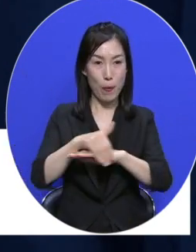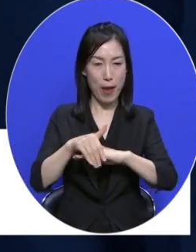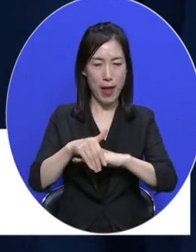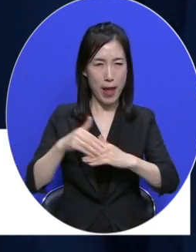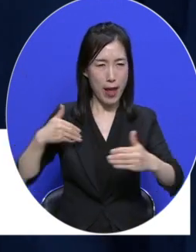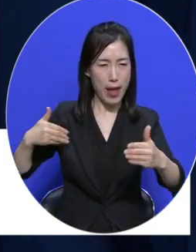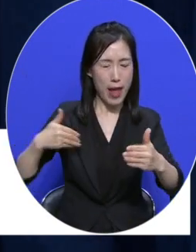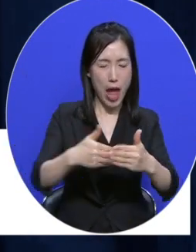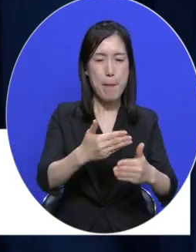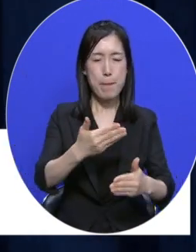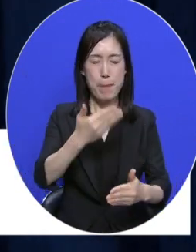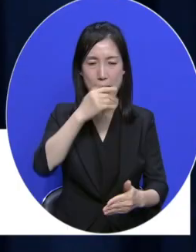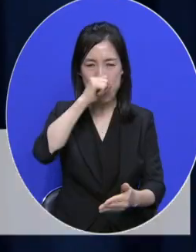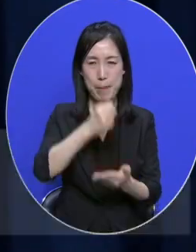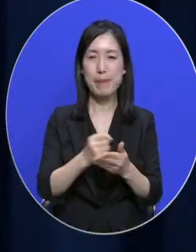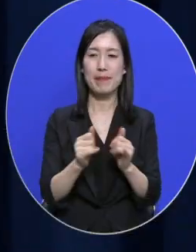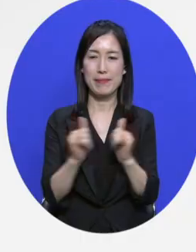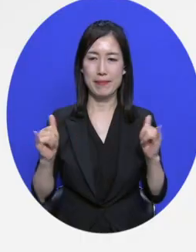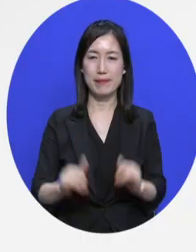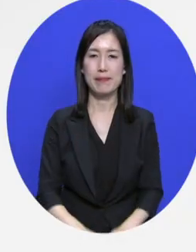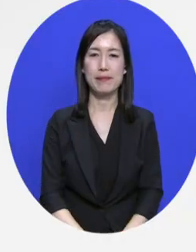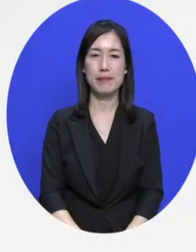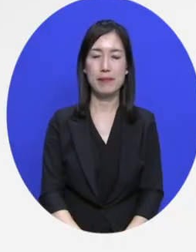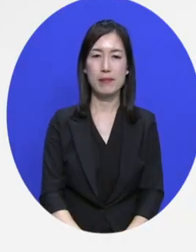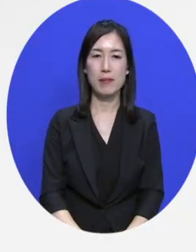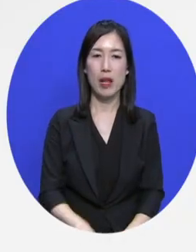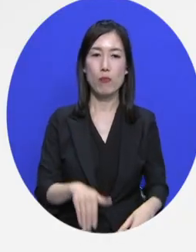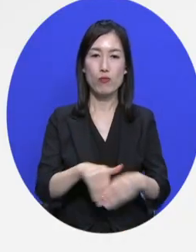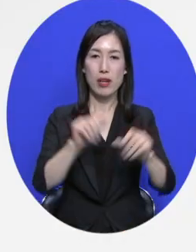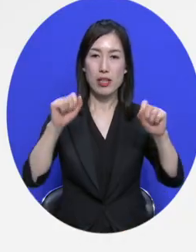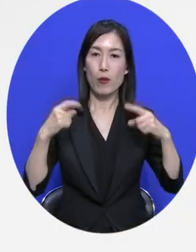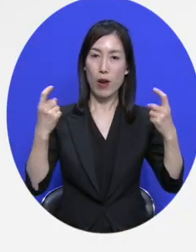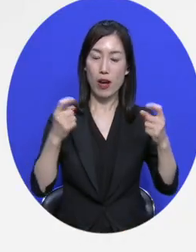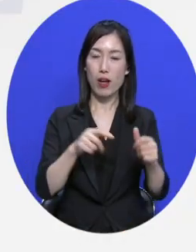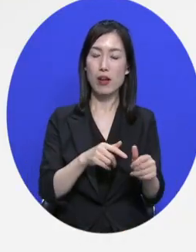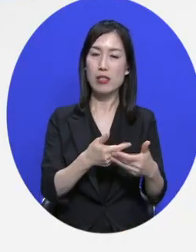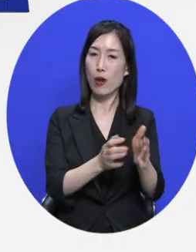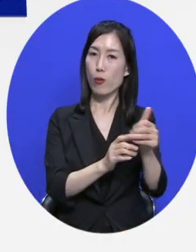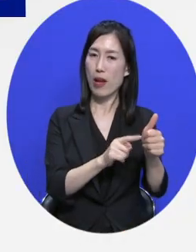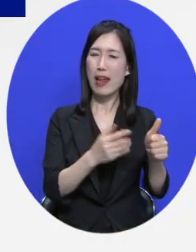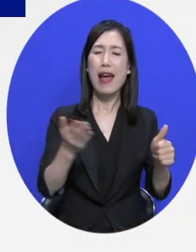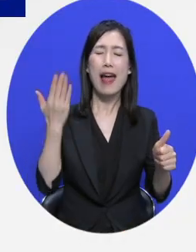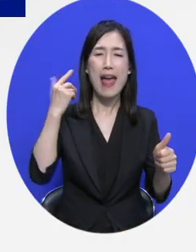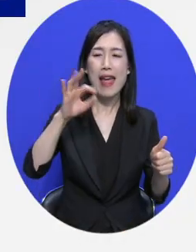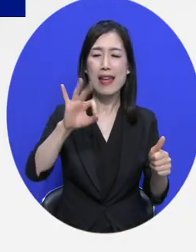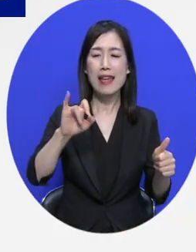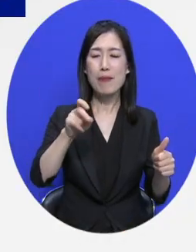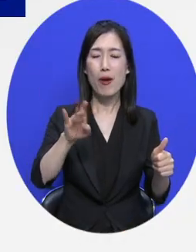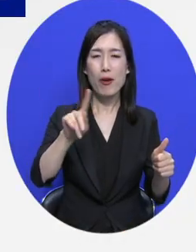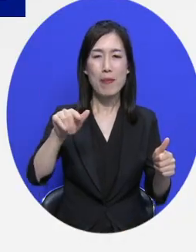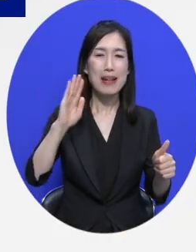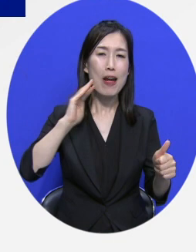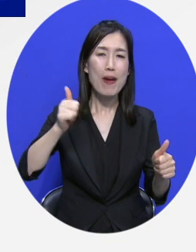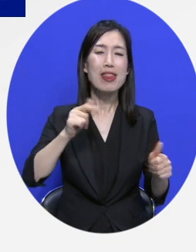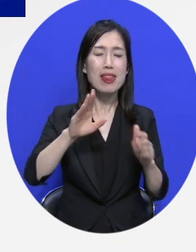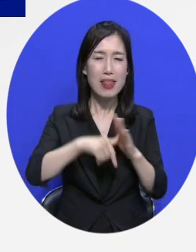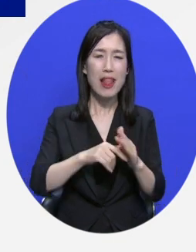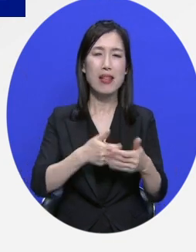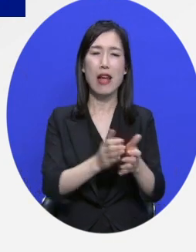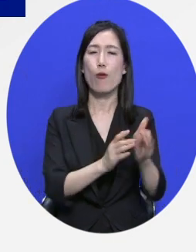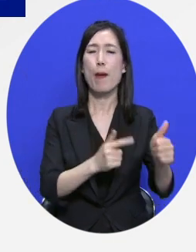있는 최적임자라고 판단했습니다. 문화체육부 장관 후보자로는 과거 이명박 정부에서 문체부 장관을